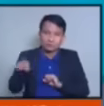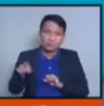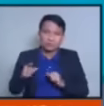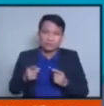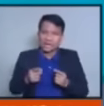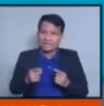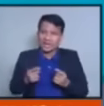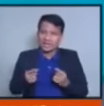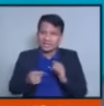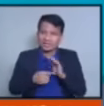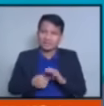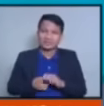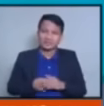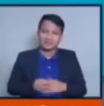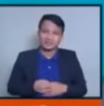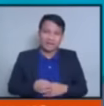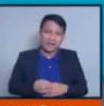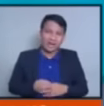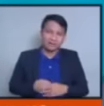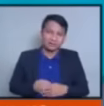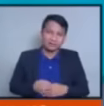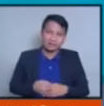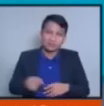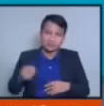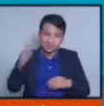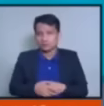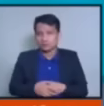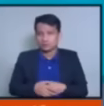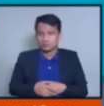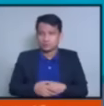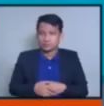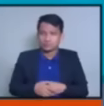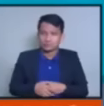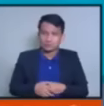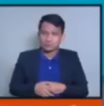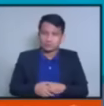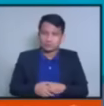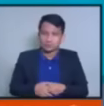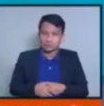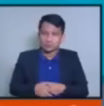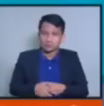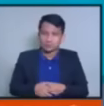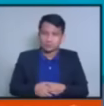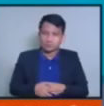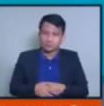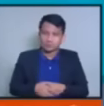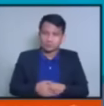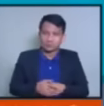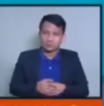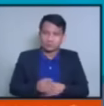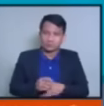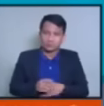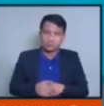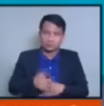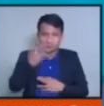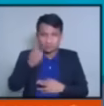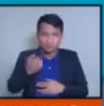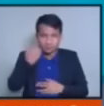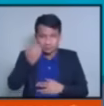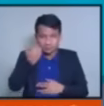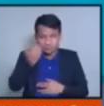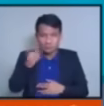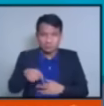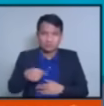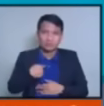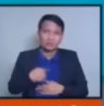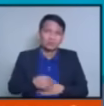sir, noon. Sana? Opo. Ang problema po, talagang hindi ko kaya talaga, sir, na yung sobrang kahihiyan na nangyari